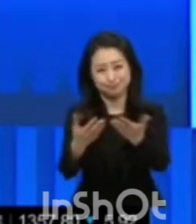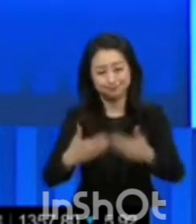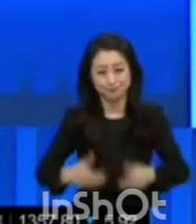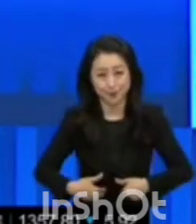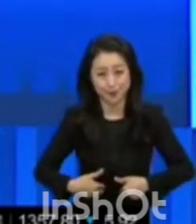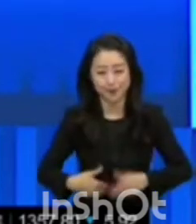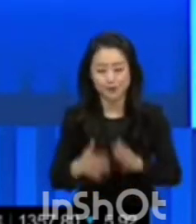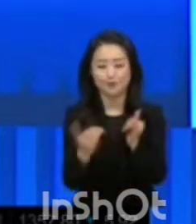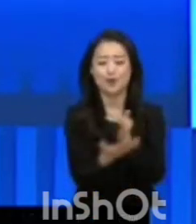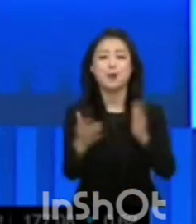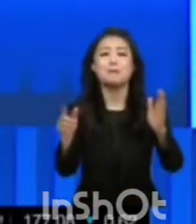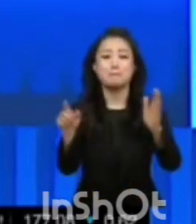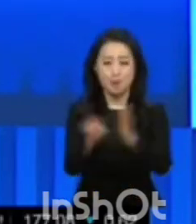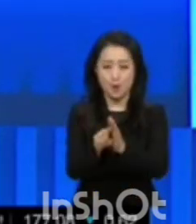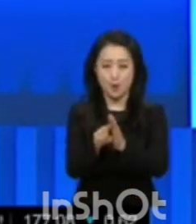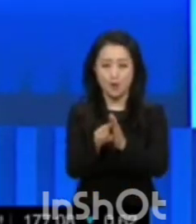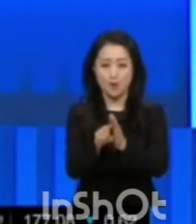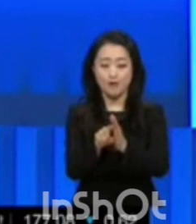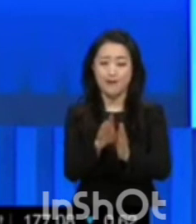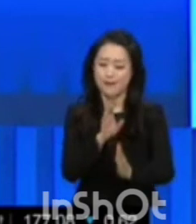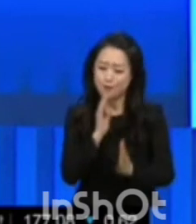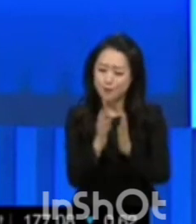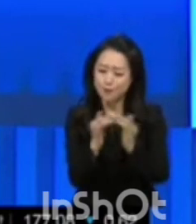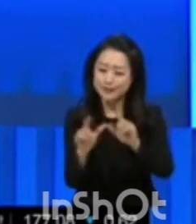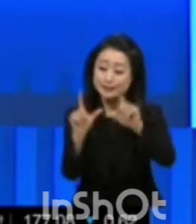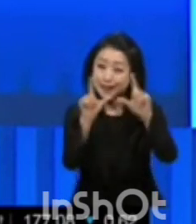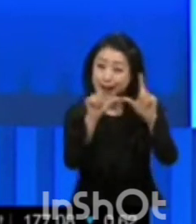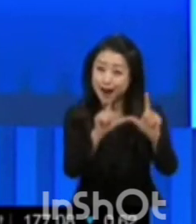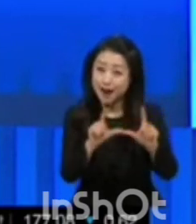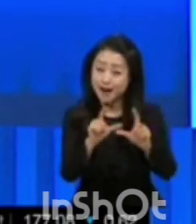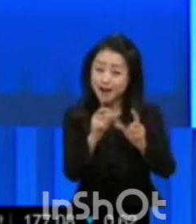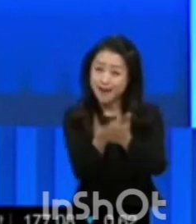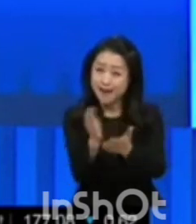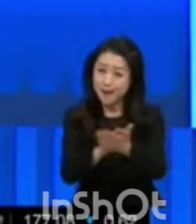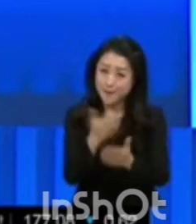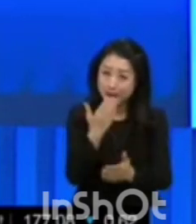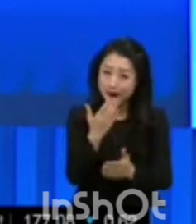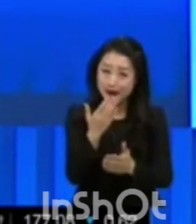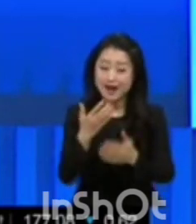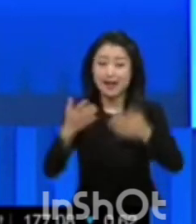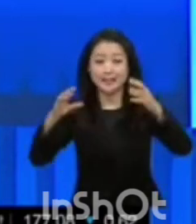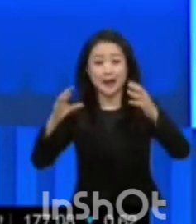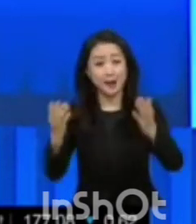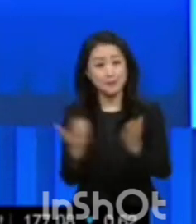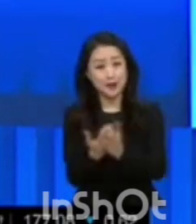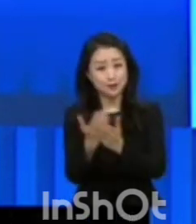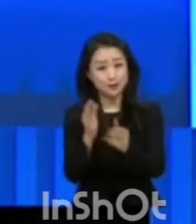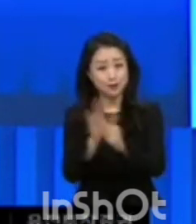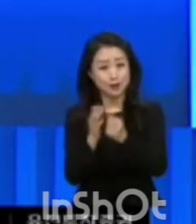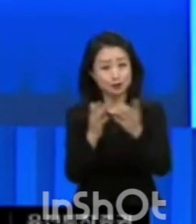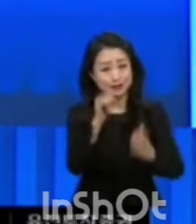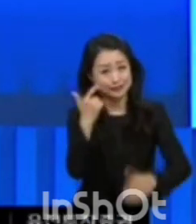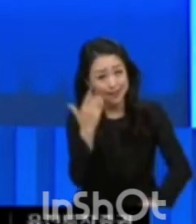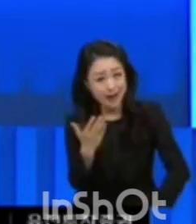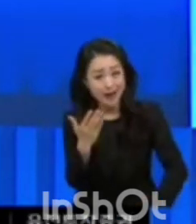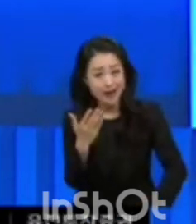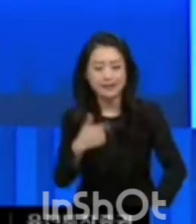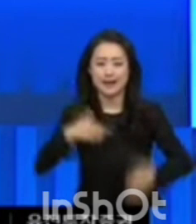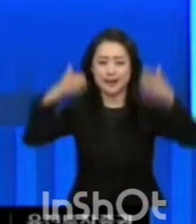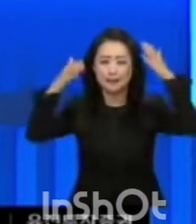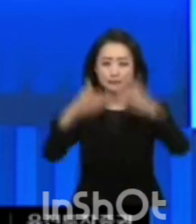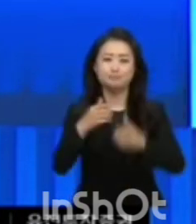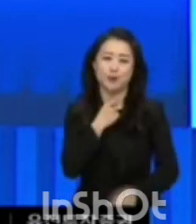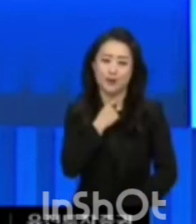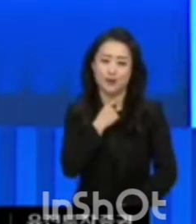국민들을 믿고 어떻게 하는 것이 과연 우리 국민들의 삶을 개선하고 이 나라를 좀 더 성장 발전시킬 수 있는지에